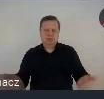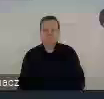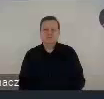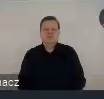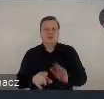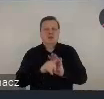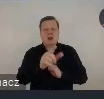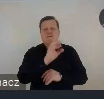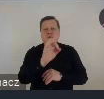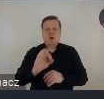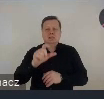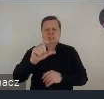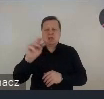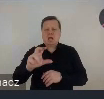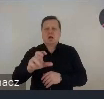biura cechu,